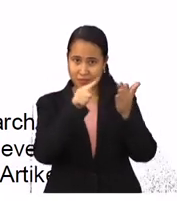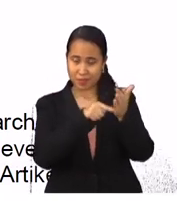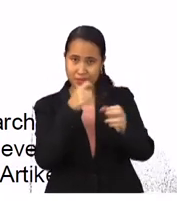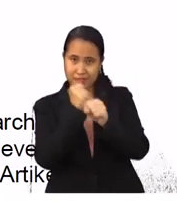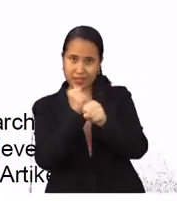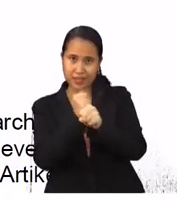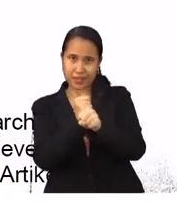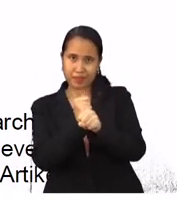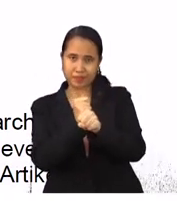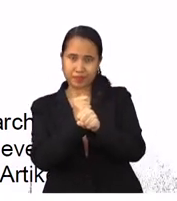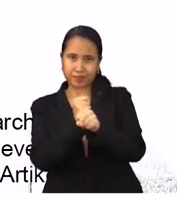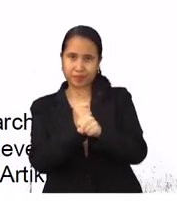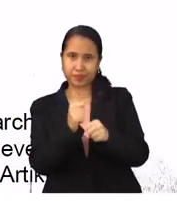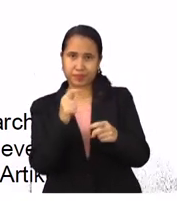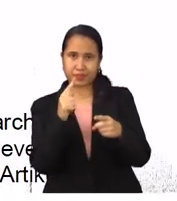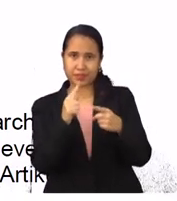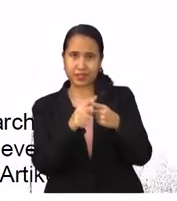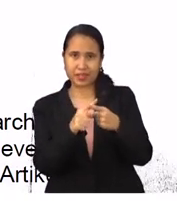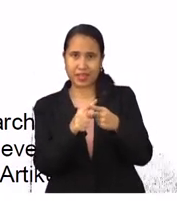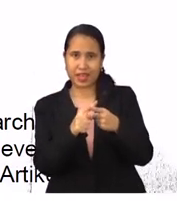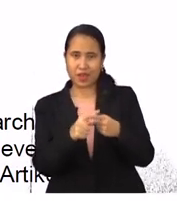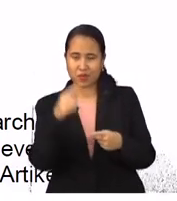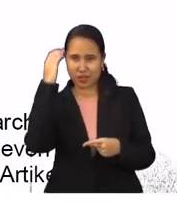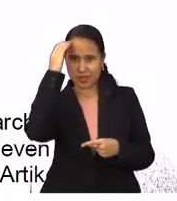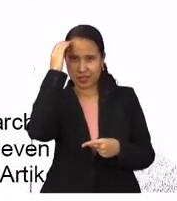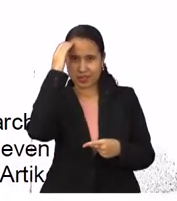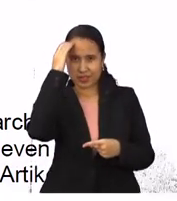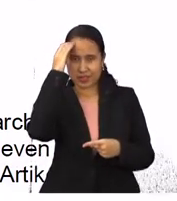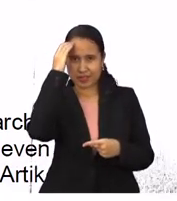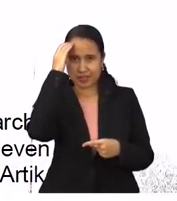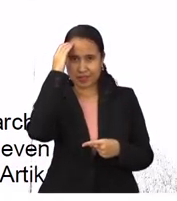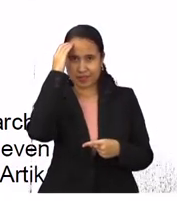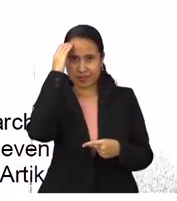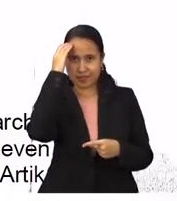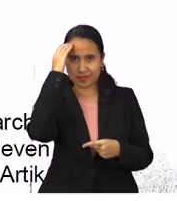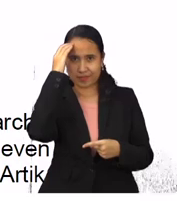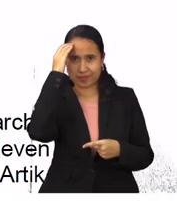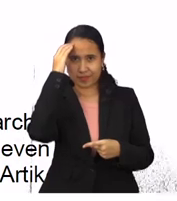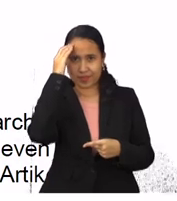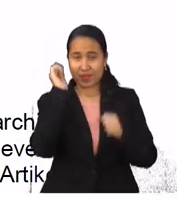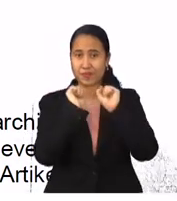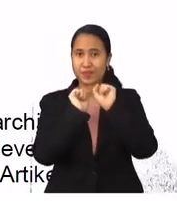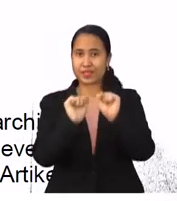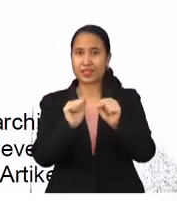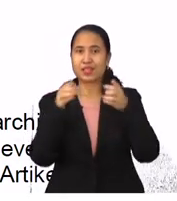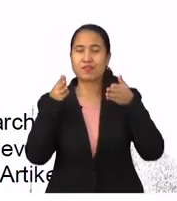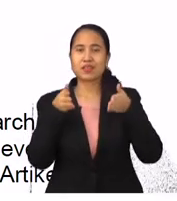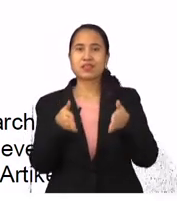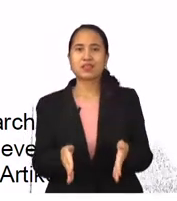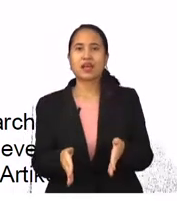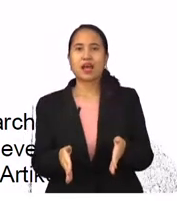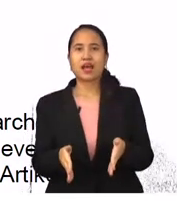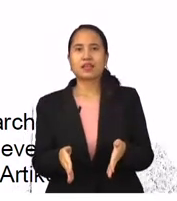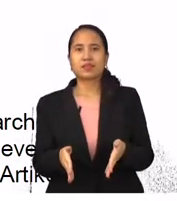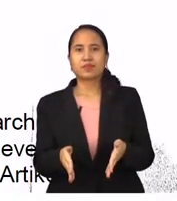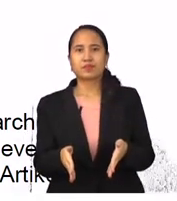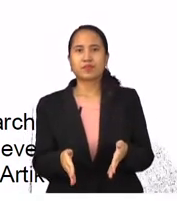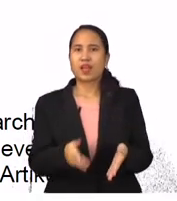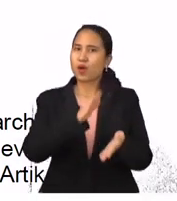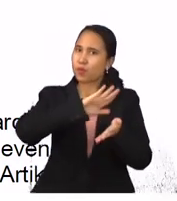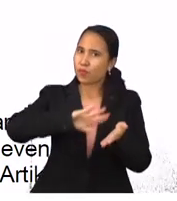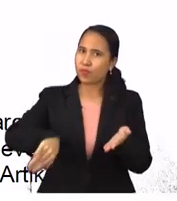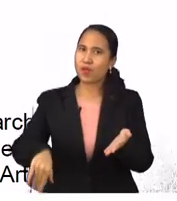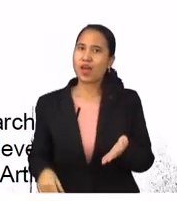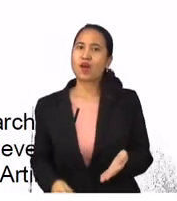begaan en of daarvoor worden verdacht en of zijn gedagvaard in het kader van verdediging van de staat en of omverwerping van het